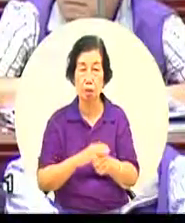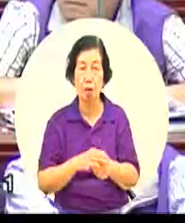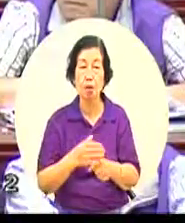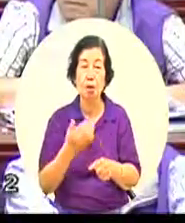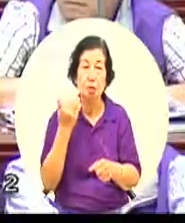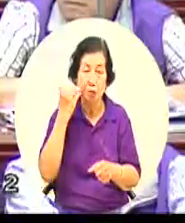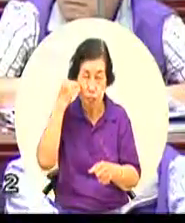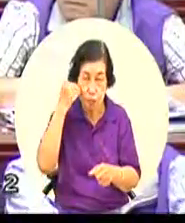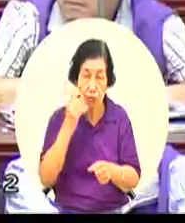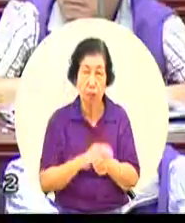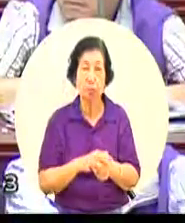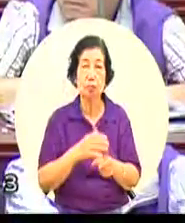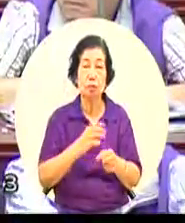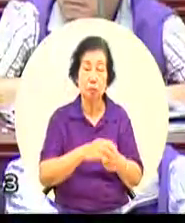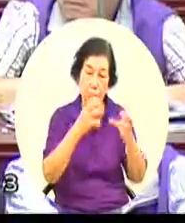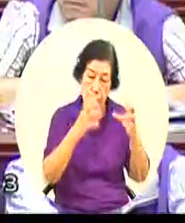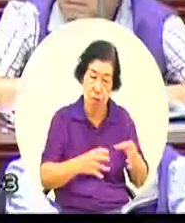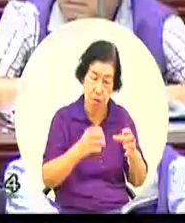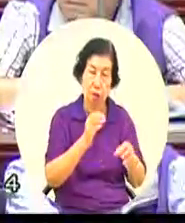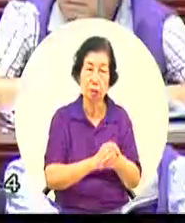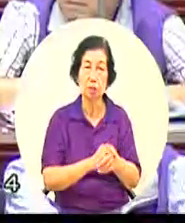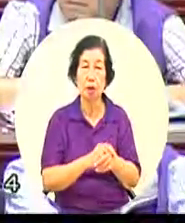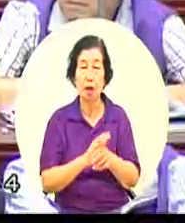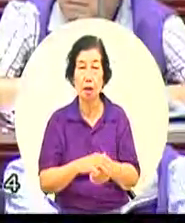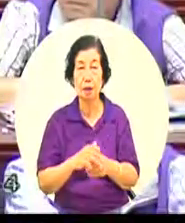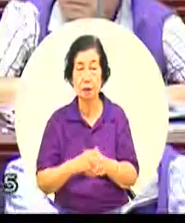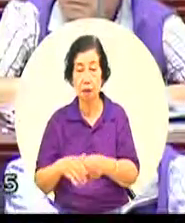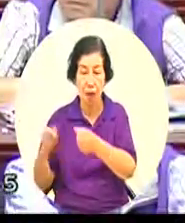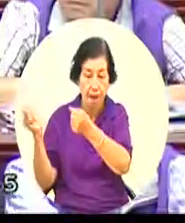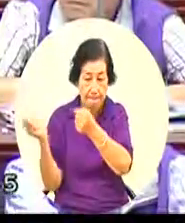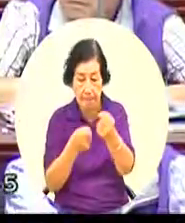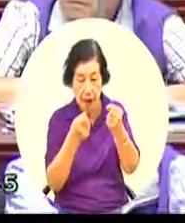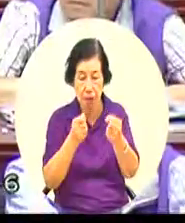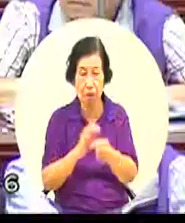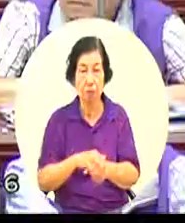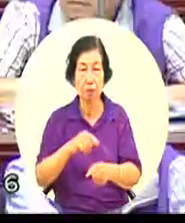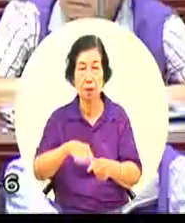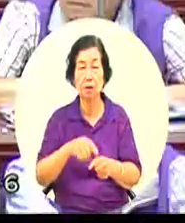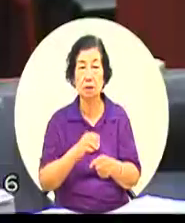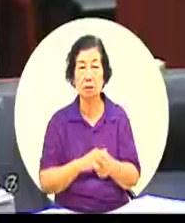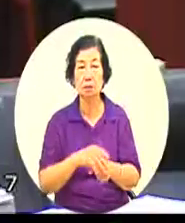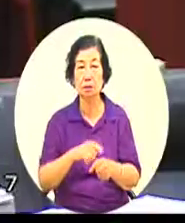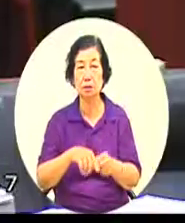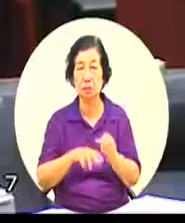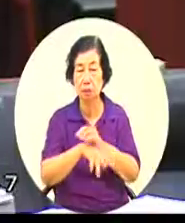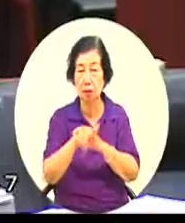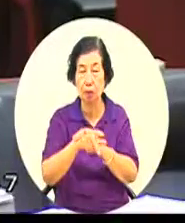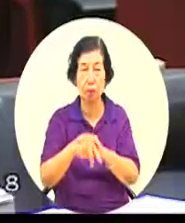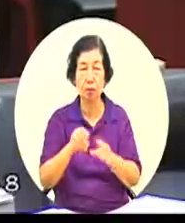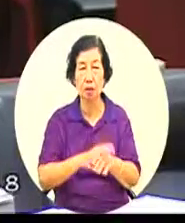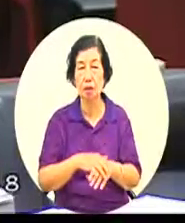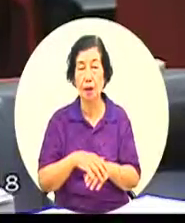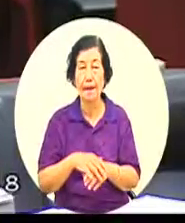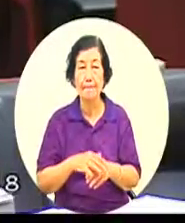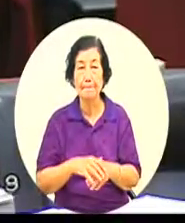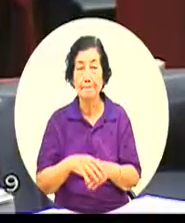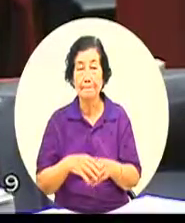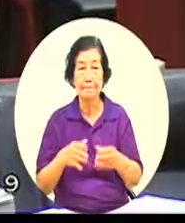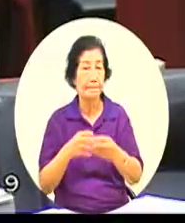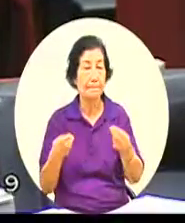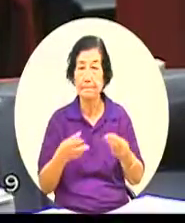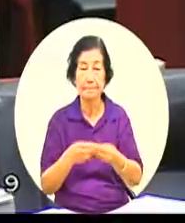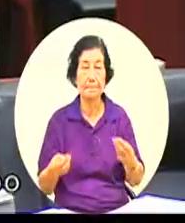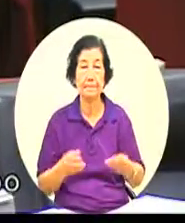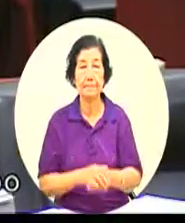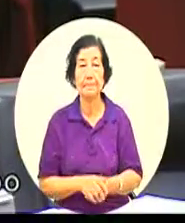可以在那边盖个棒球场？哎，这个有很多的声音呐、啊、哈、 哦。我不需要嘿、哦，那个我都不要。 哦，谢谢议员。 谢谢议员，没有。我刚刚得一